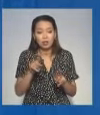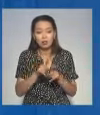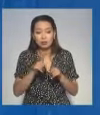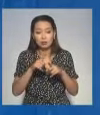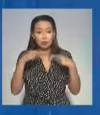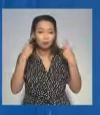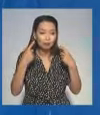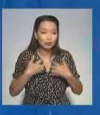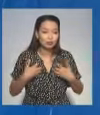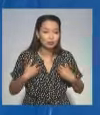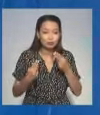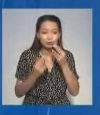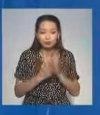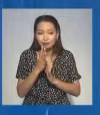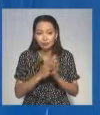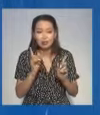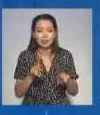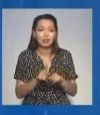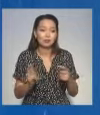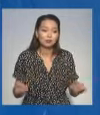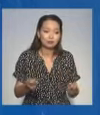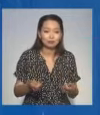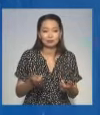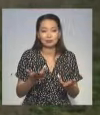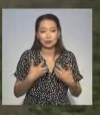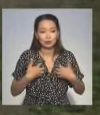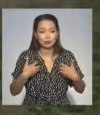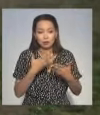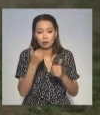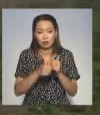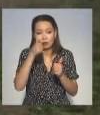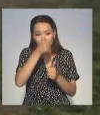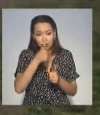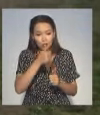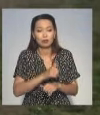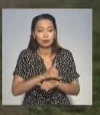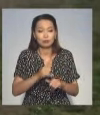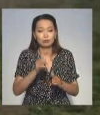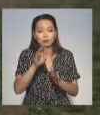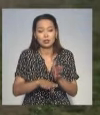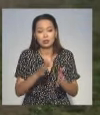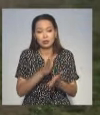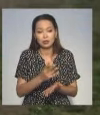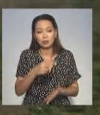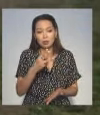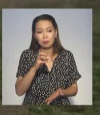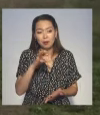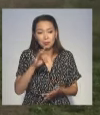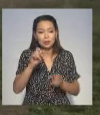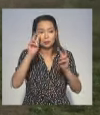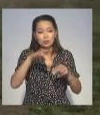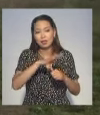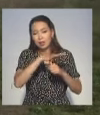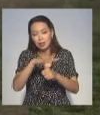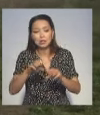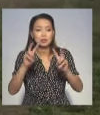шабындық ештеме қалдыратын түрі жоқ. Бұл жылдан жылға көбейіп келеді. Жергілікті билік өкілдері 23 мамырда ұшақпен арнайы